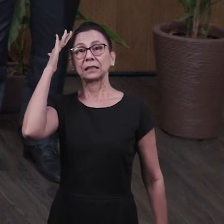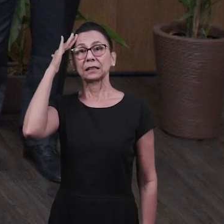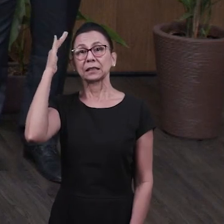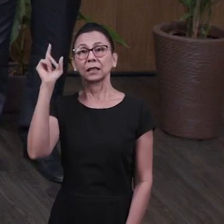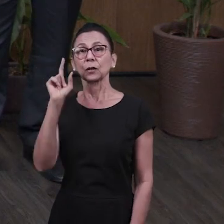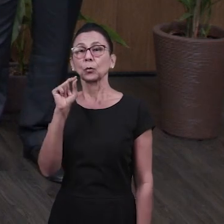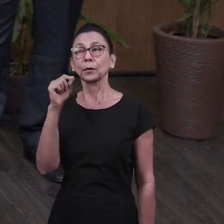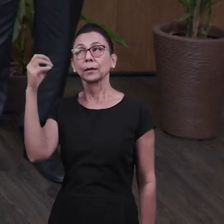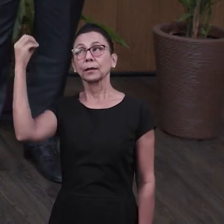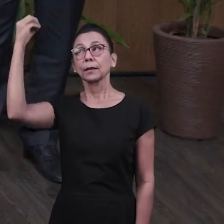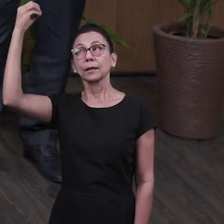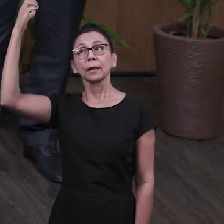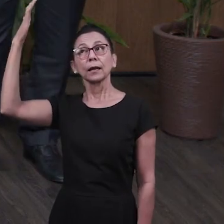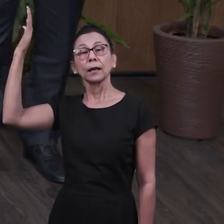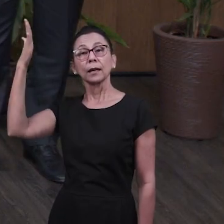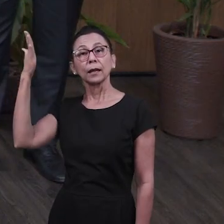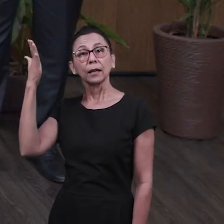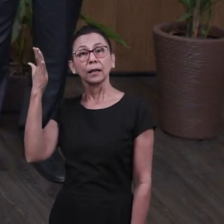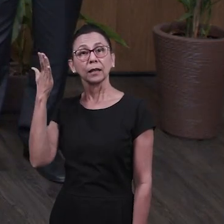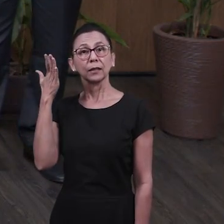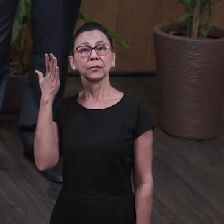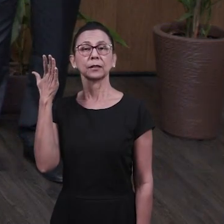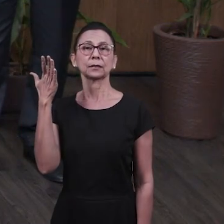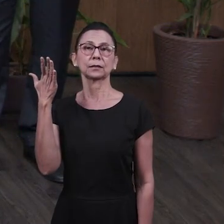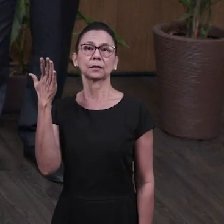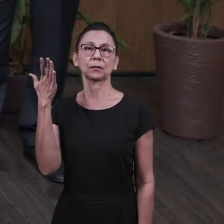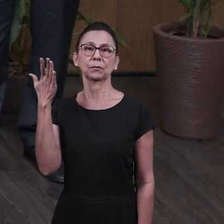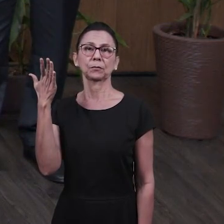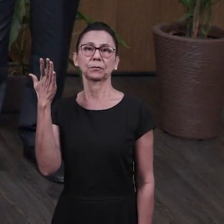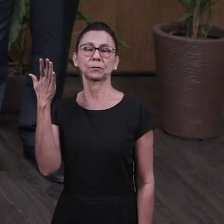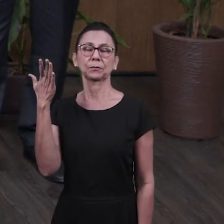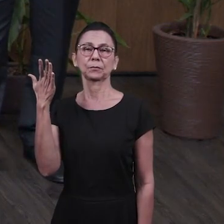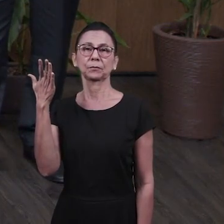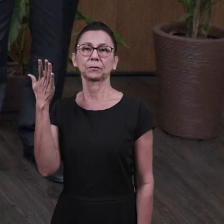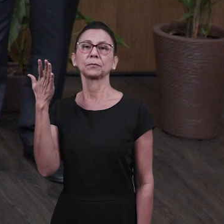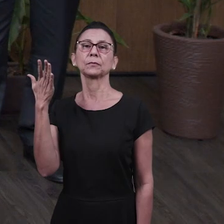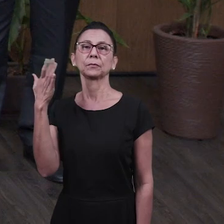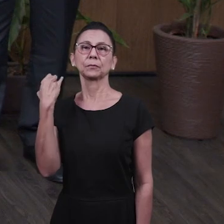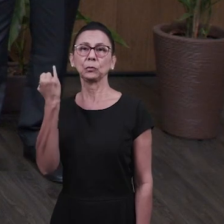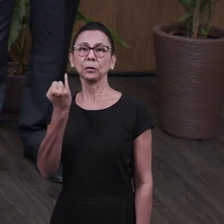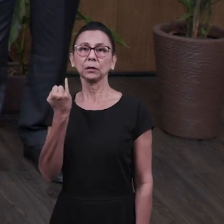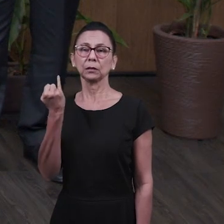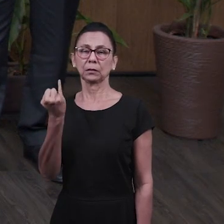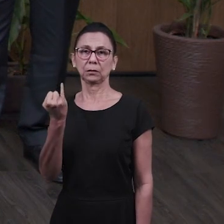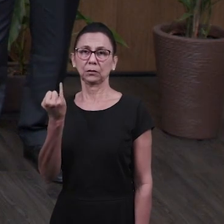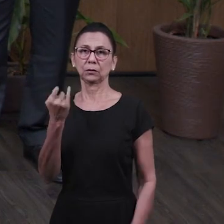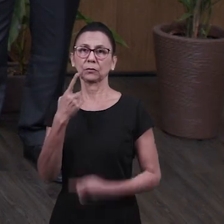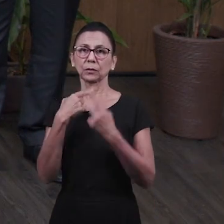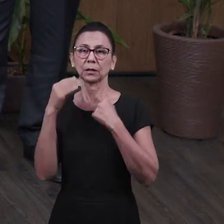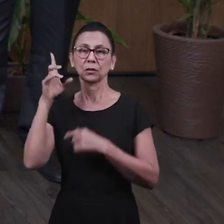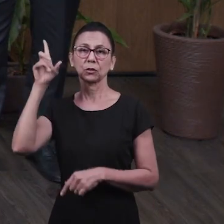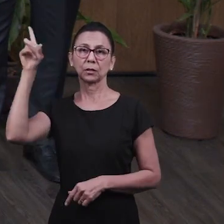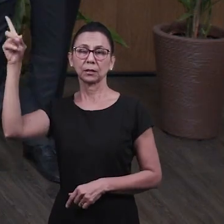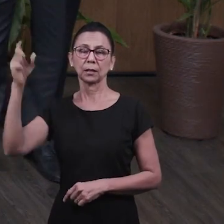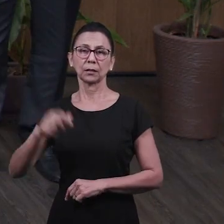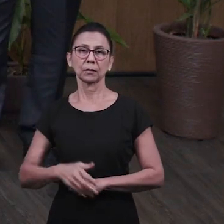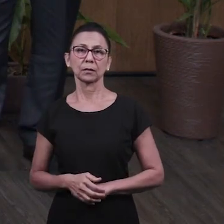signifie toucher la révélation. Dieu veut que nous comprenions la